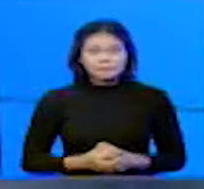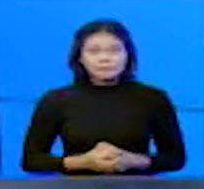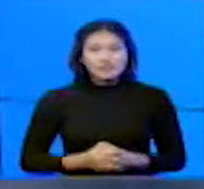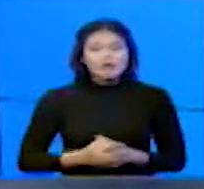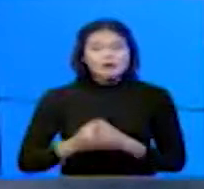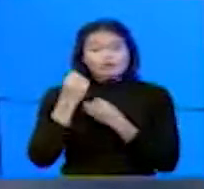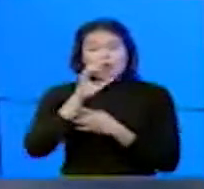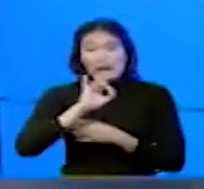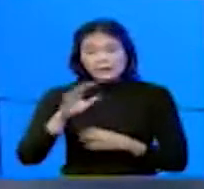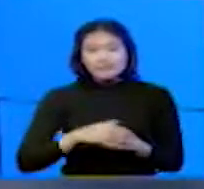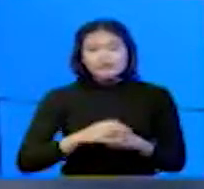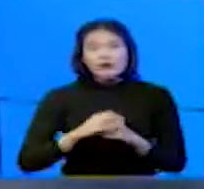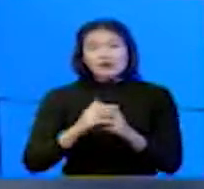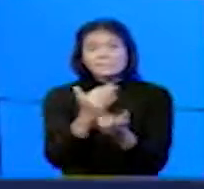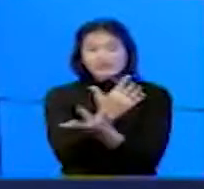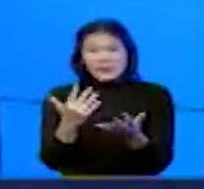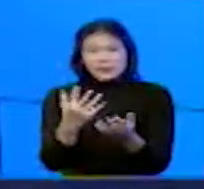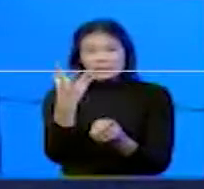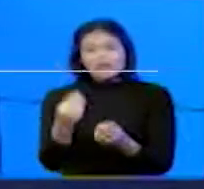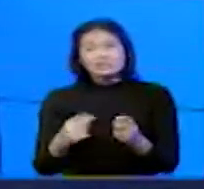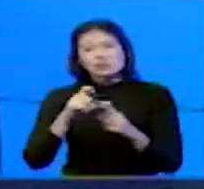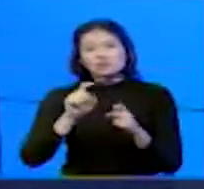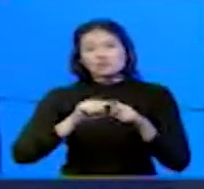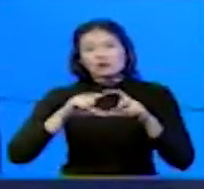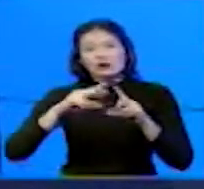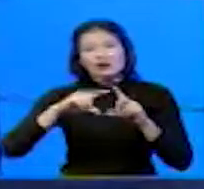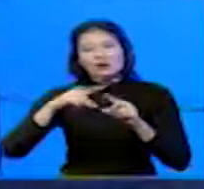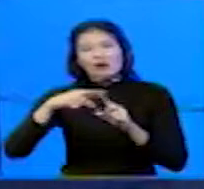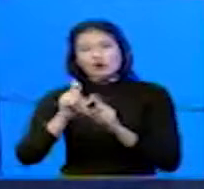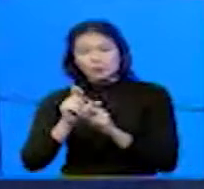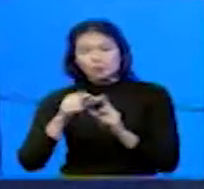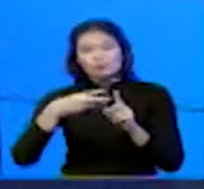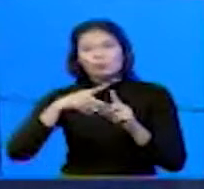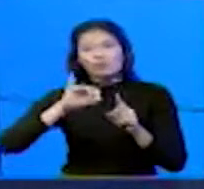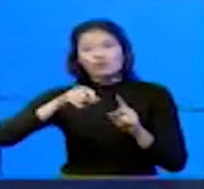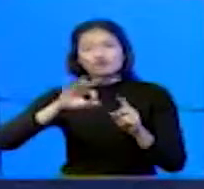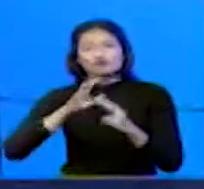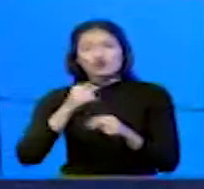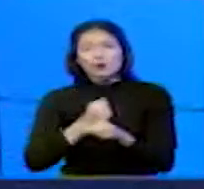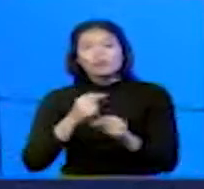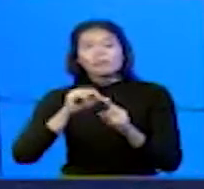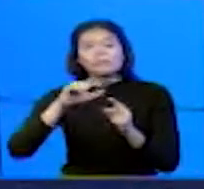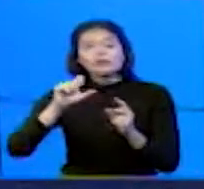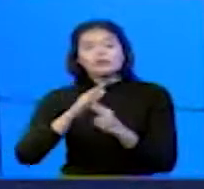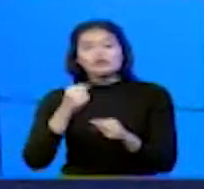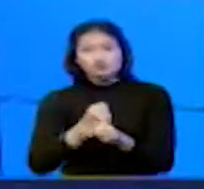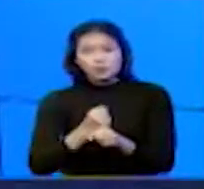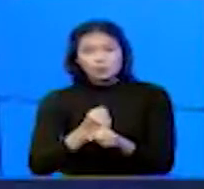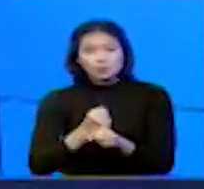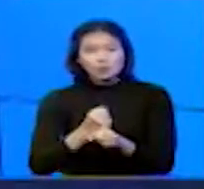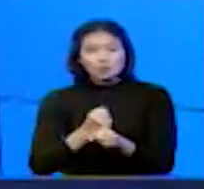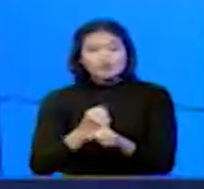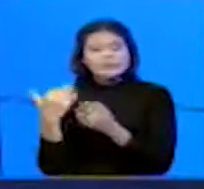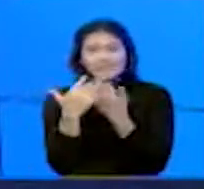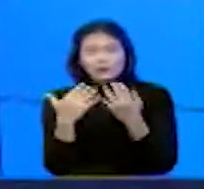Informasi lain, puluhan warga desa Sukaratu, kecamatan Bojong Picung, Cianjur, Jawa Barat, mengeluhkan bantuan sosial